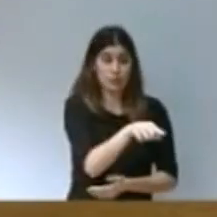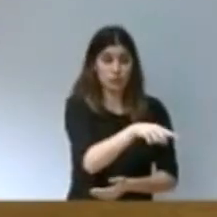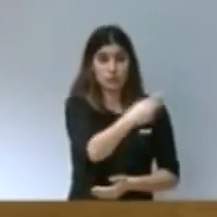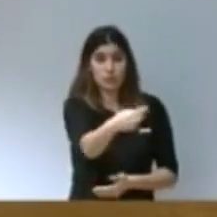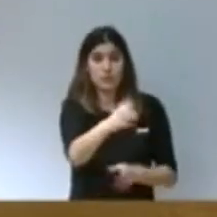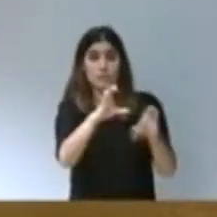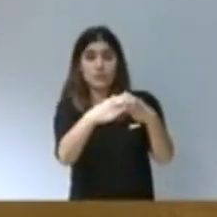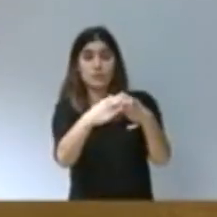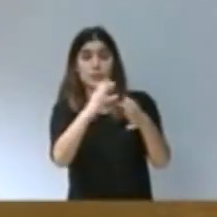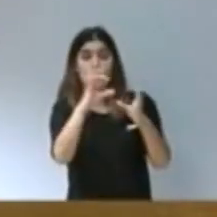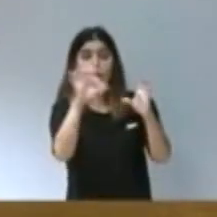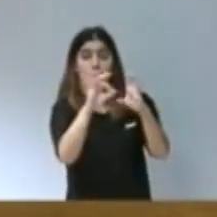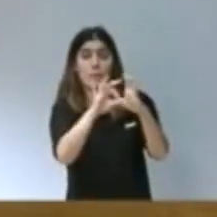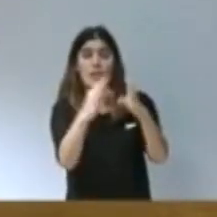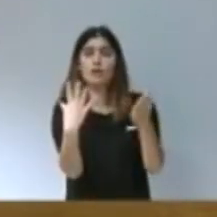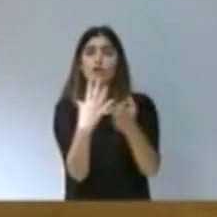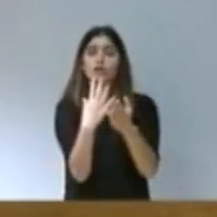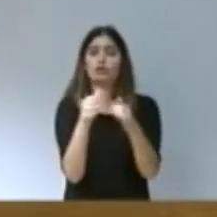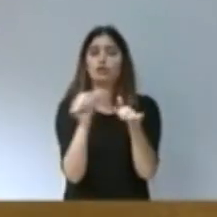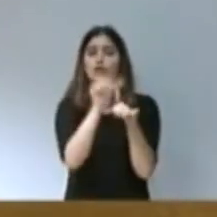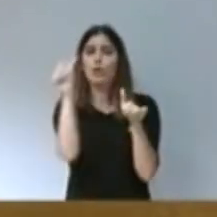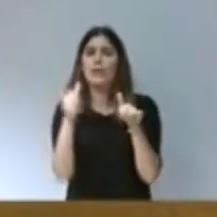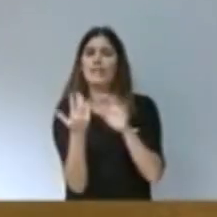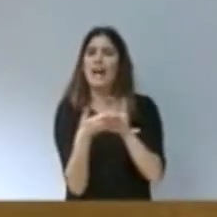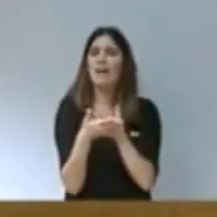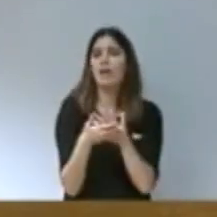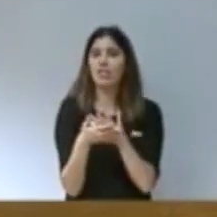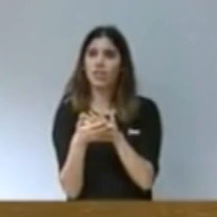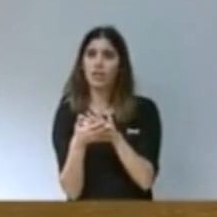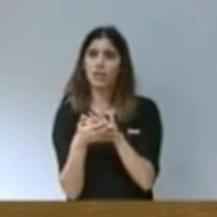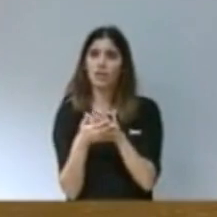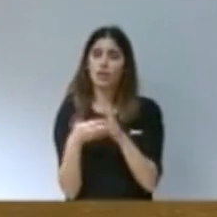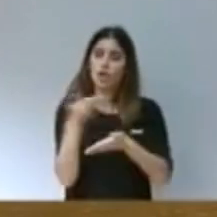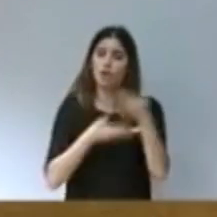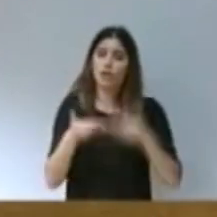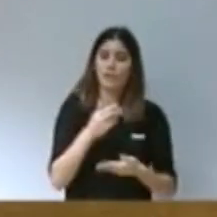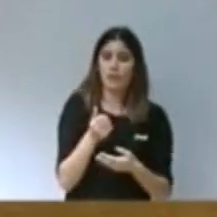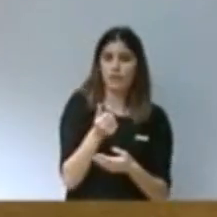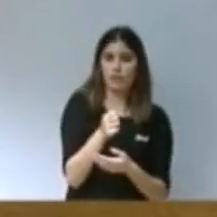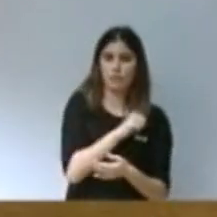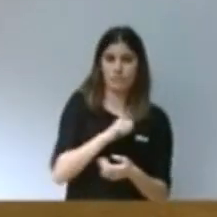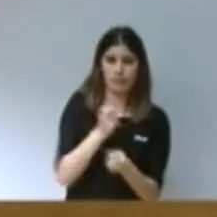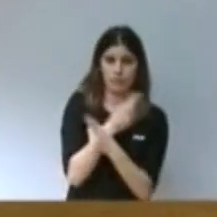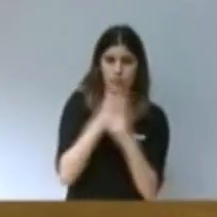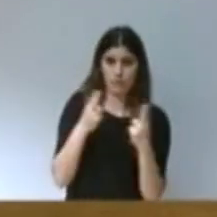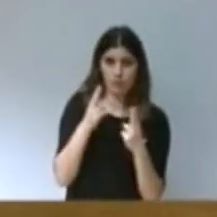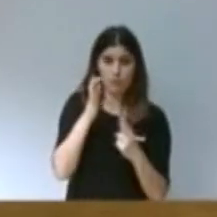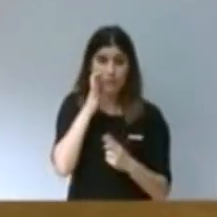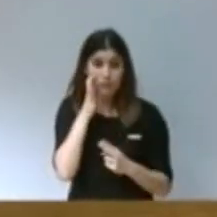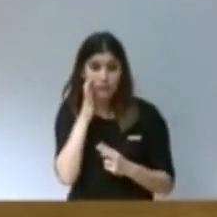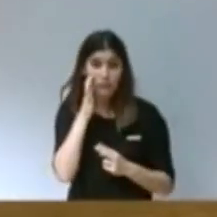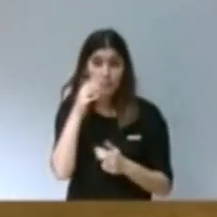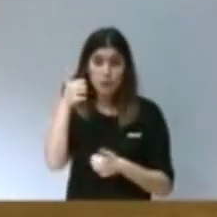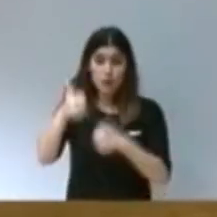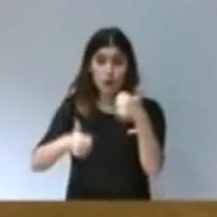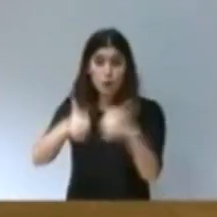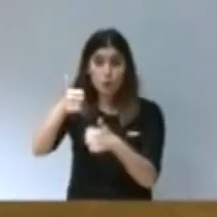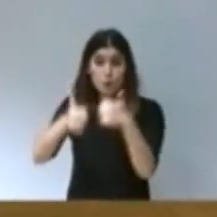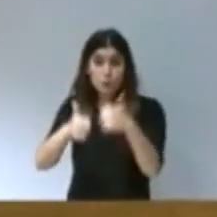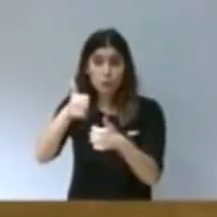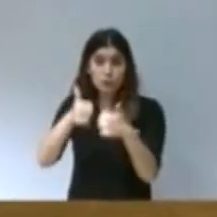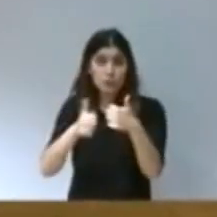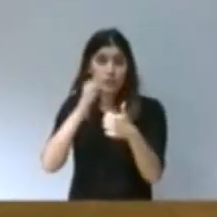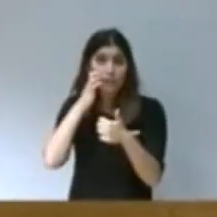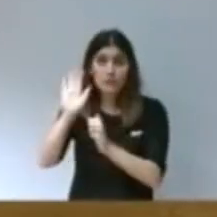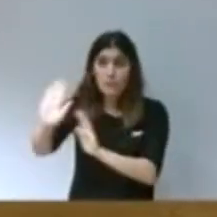senyors de Ciudadanos estan tot el dia parlant de col·laboració público-privada i se trauen els concursos i